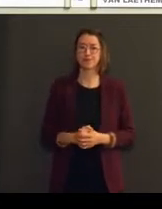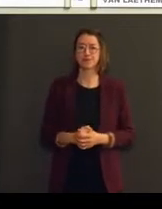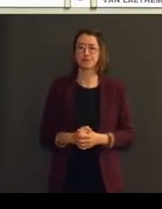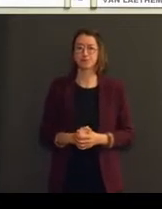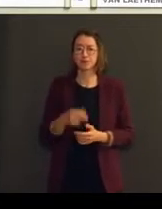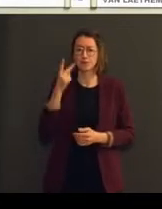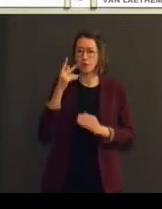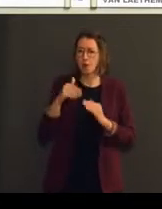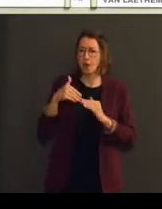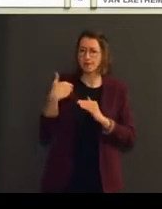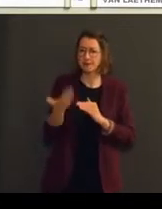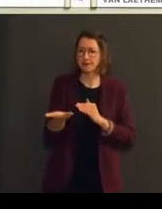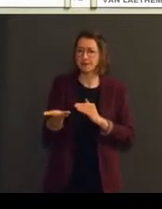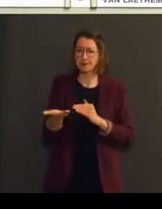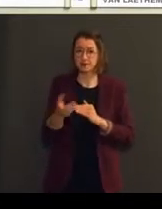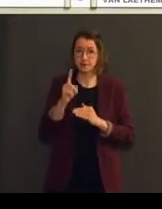en dehors des maisons de repos.